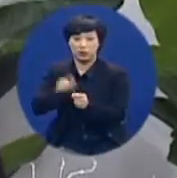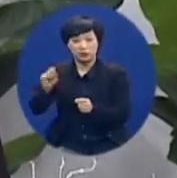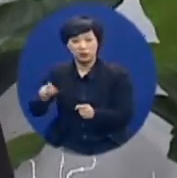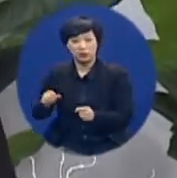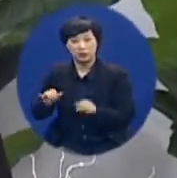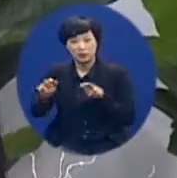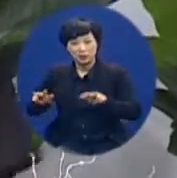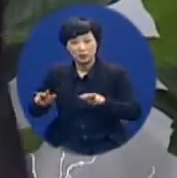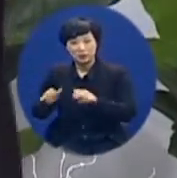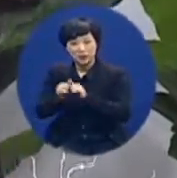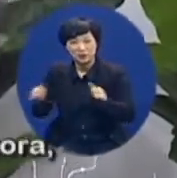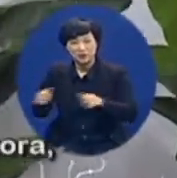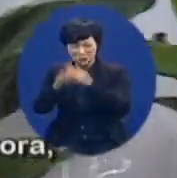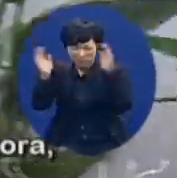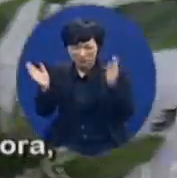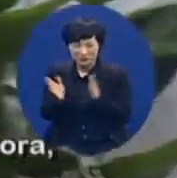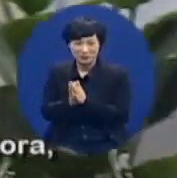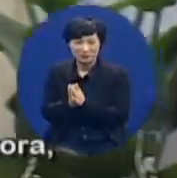때문에